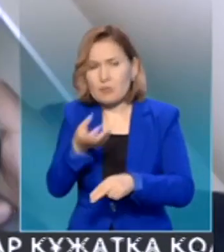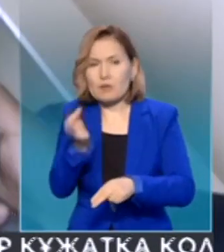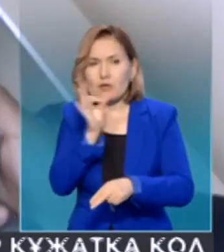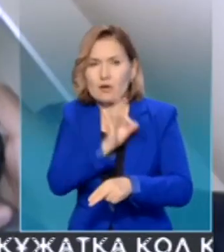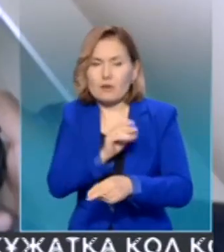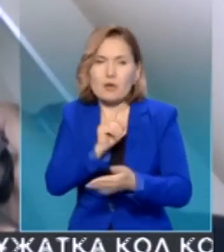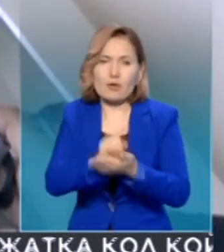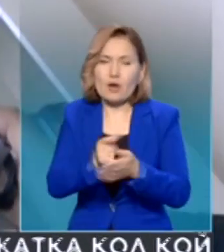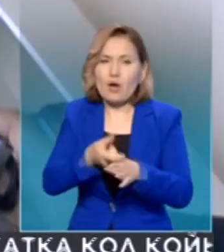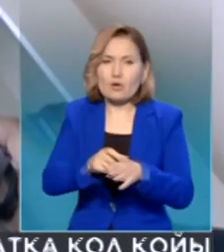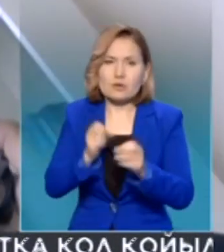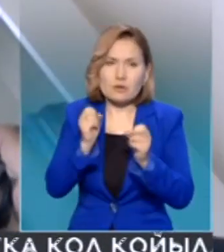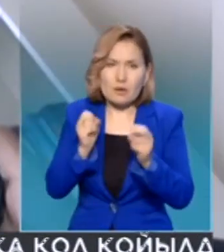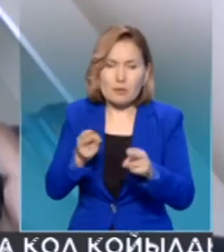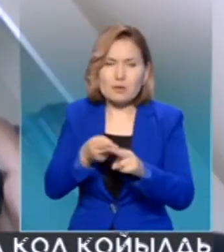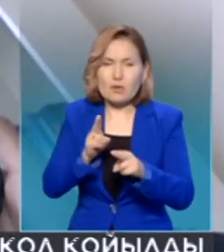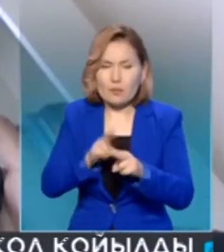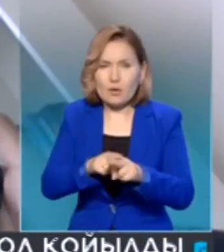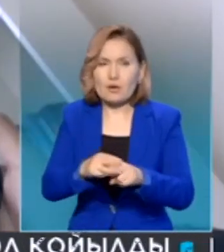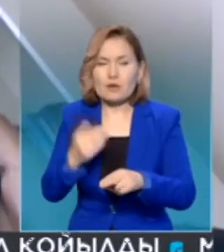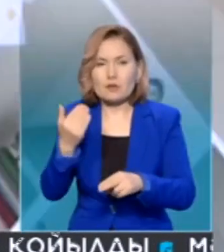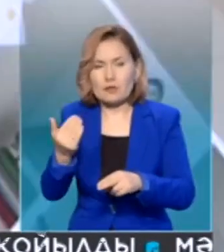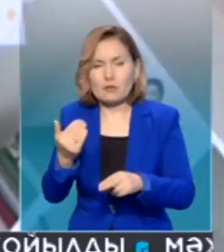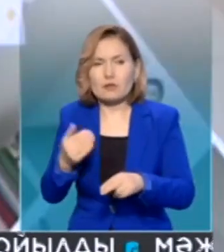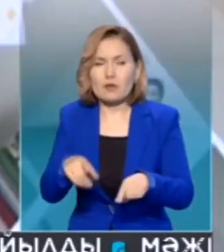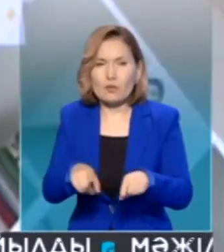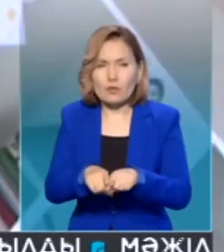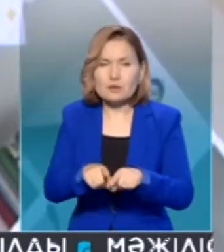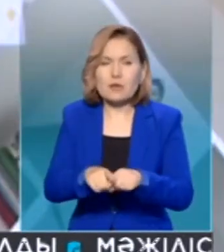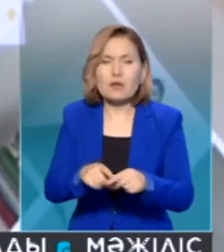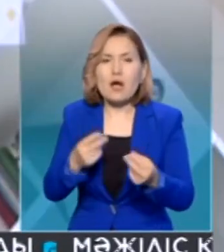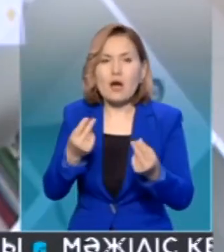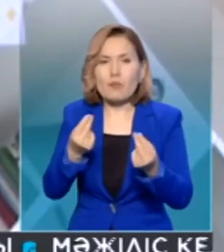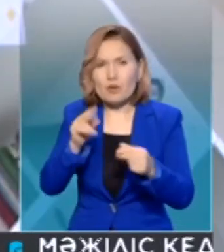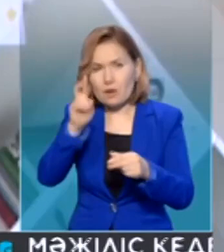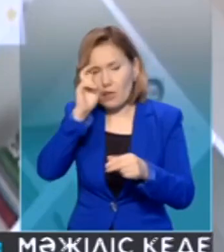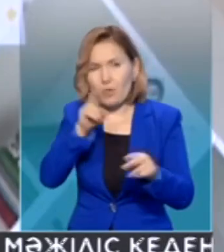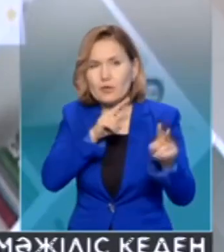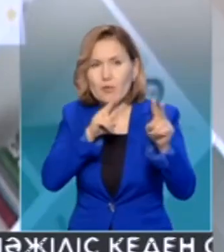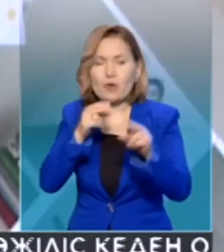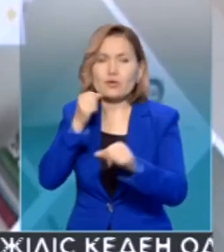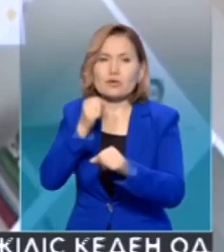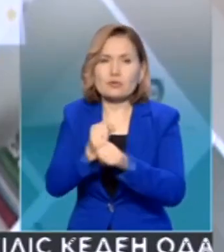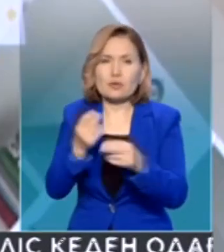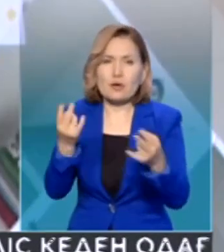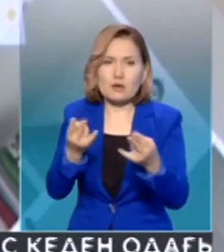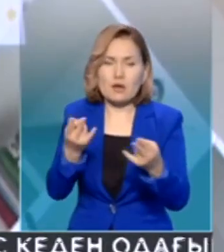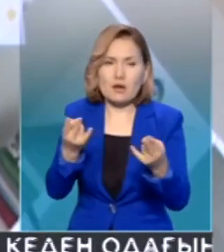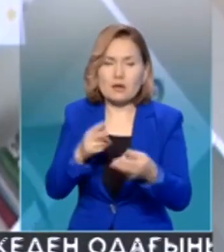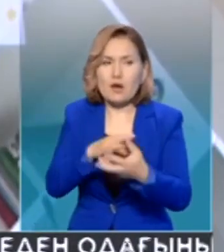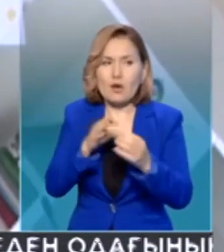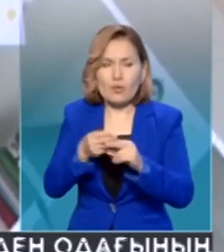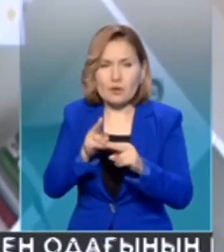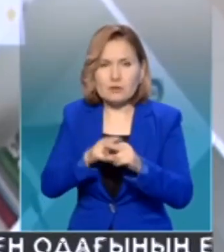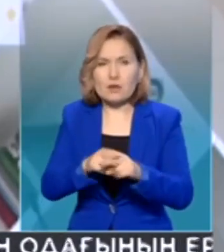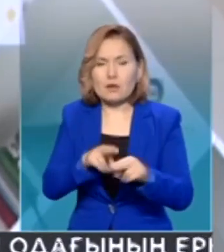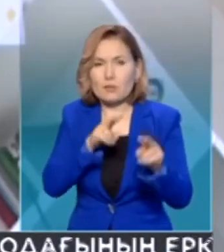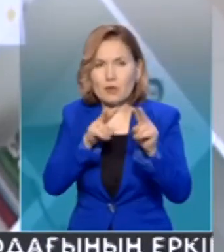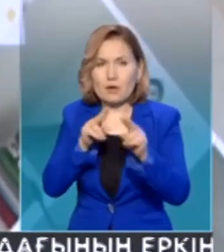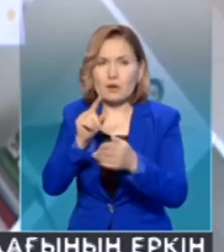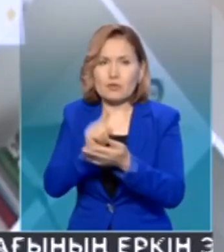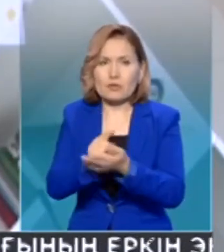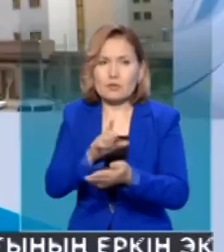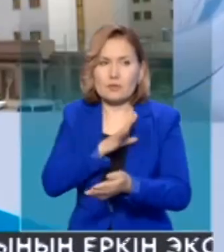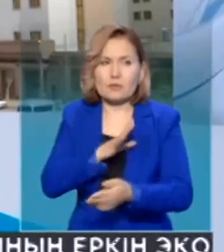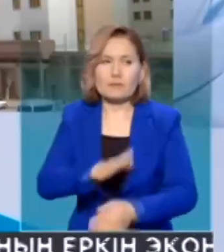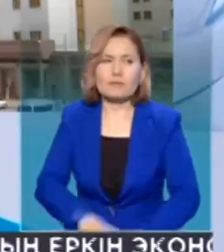айту керек, кейбір ақтарда жаңағы жемқорлық жолына өтіп кетеді. Бюджеттегі ақшаны бақылауды қоғамдық бақылау